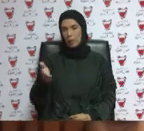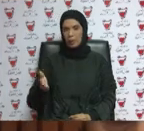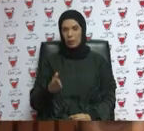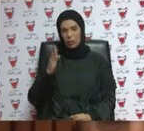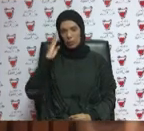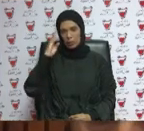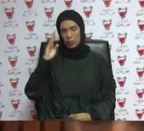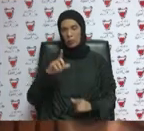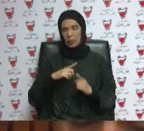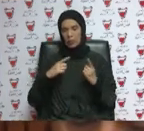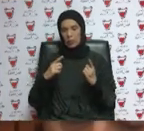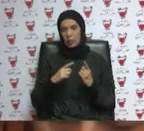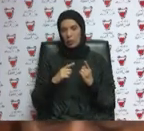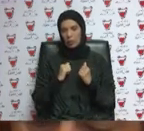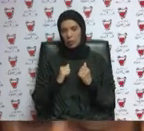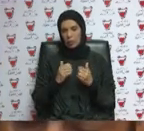أشكر اللجنة الخدمات على